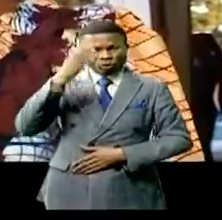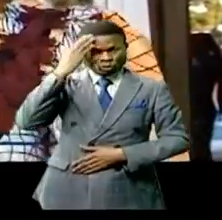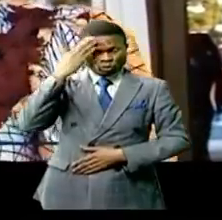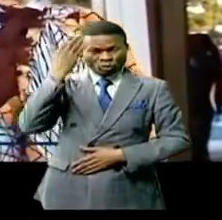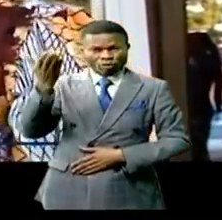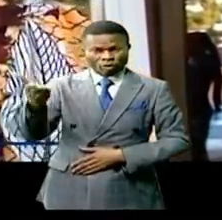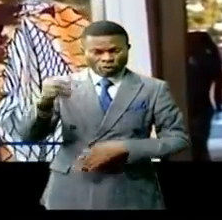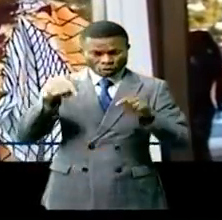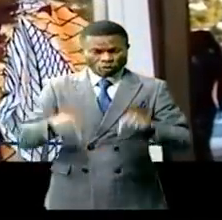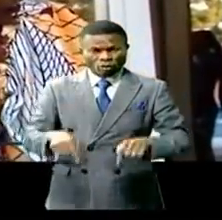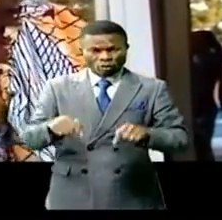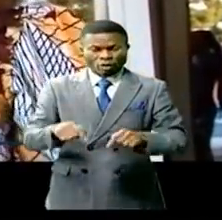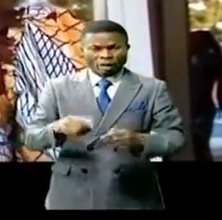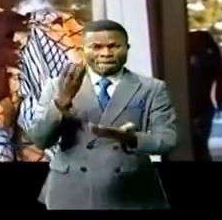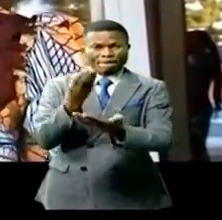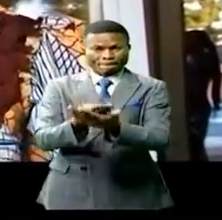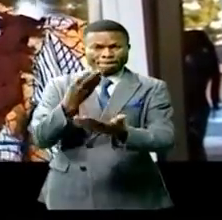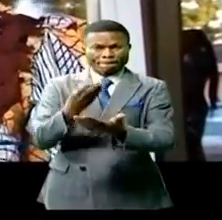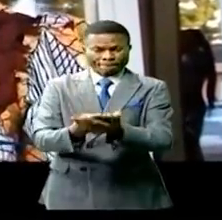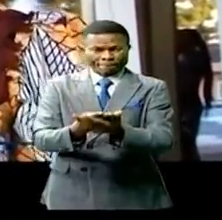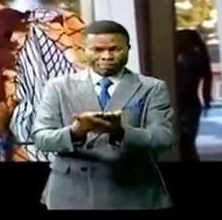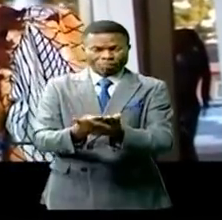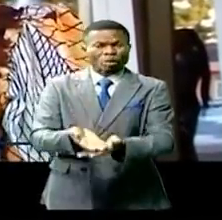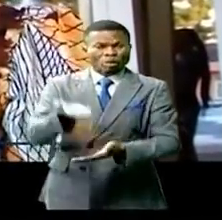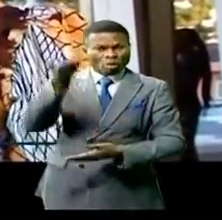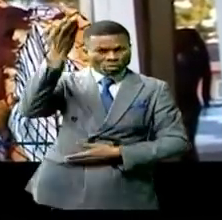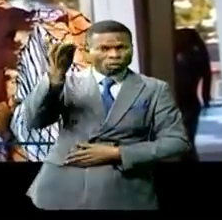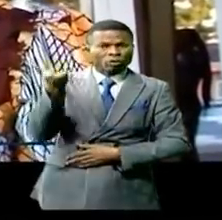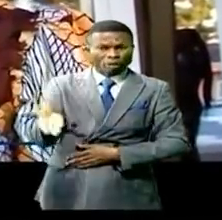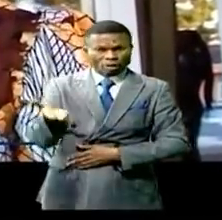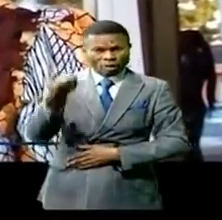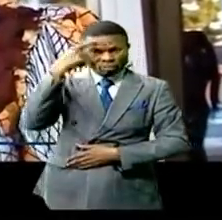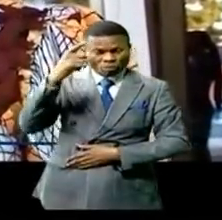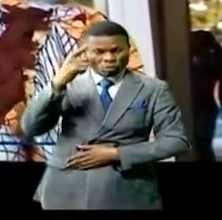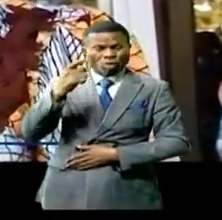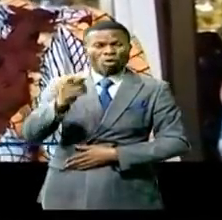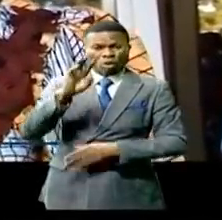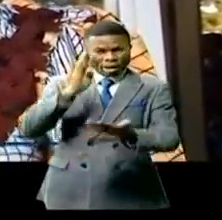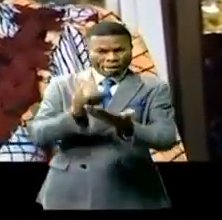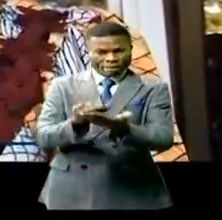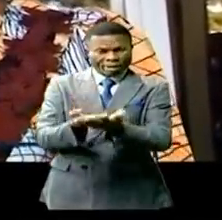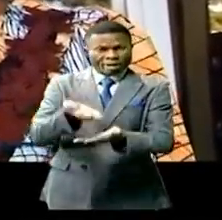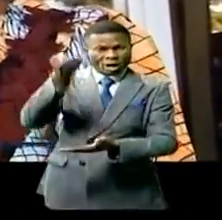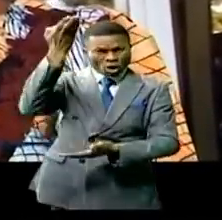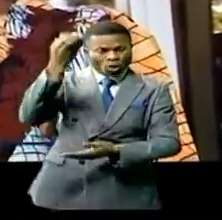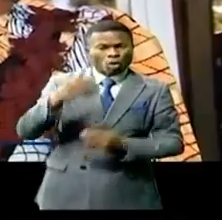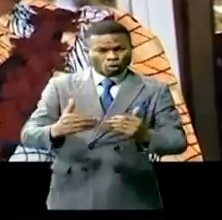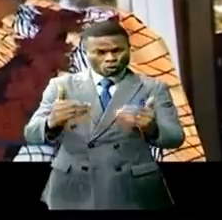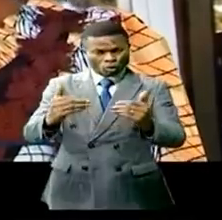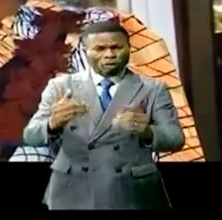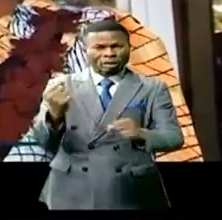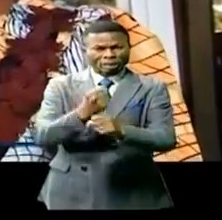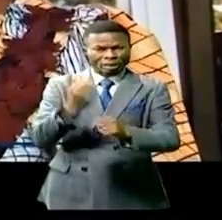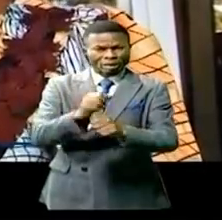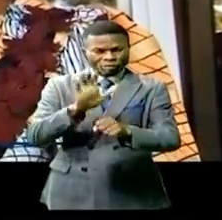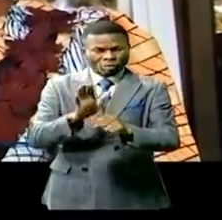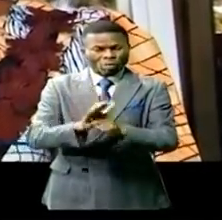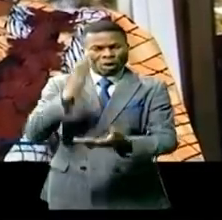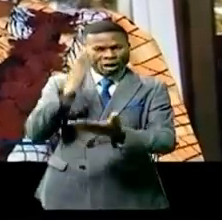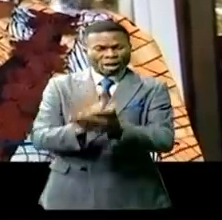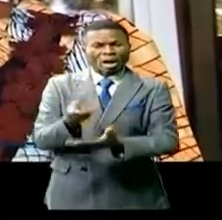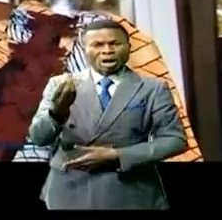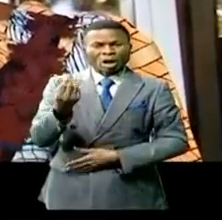aujourd'hui le budget est en hausse et que pour les garder en hausse nous devons travailler sur la fraude minière